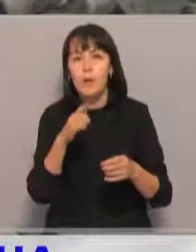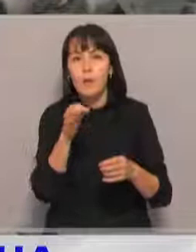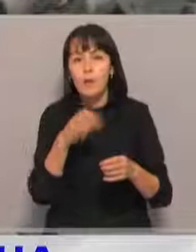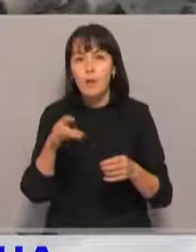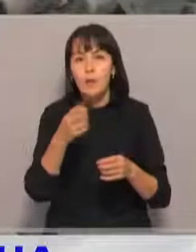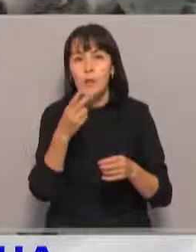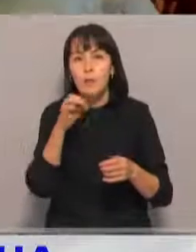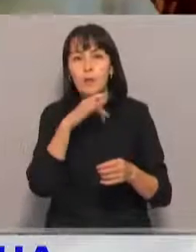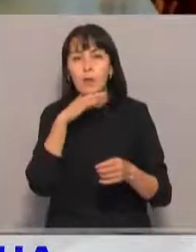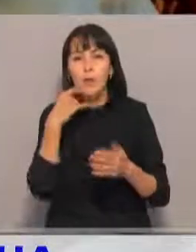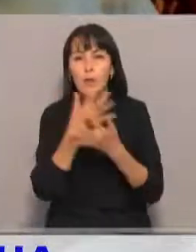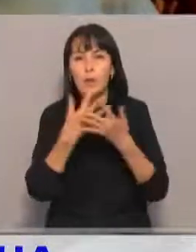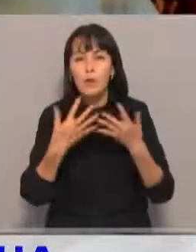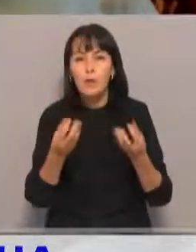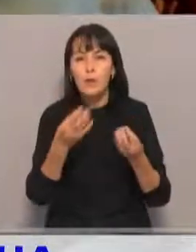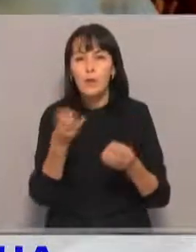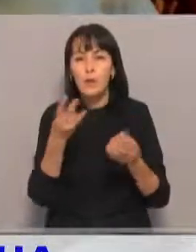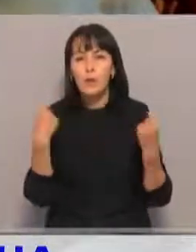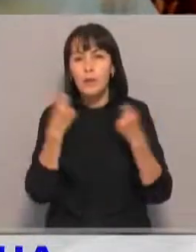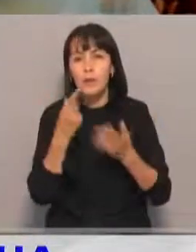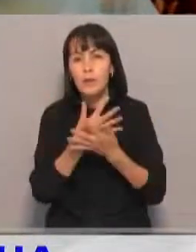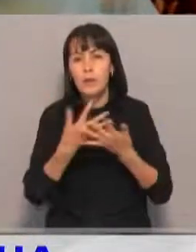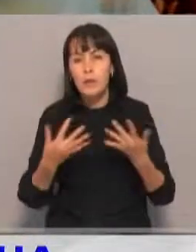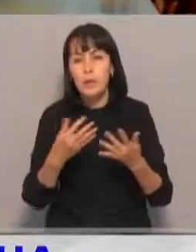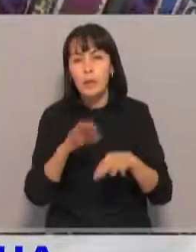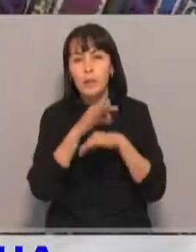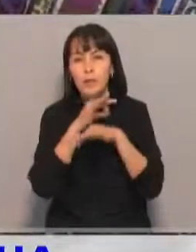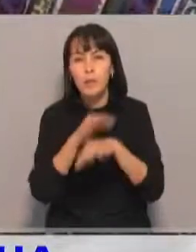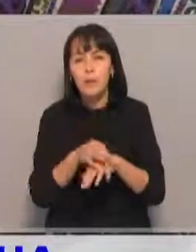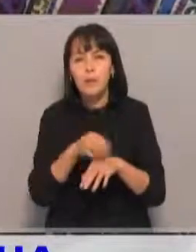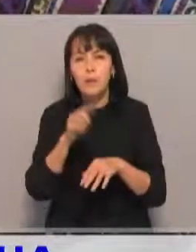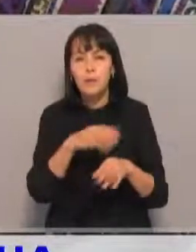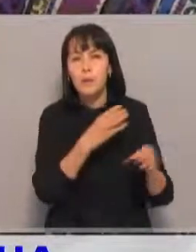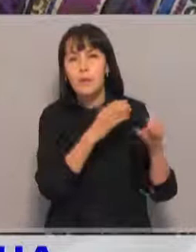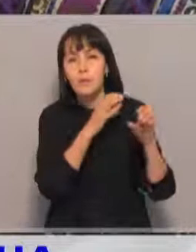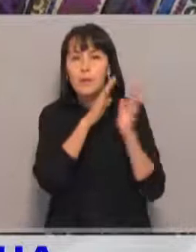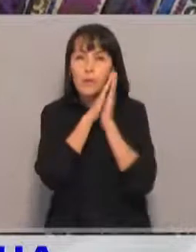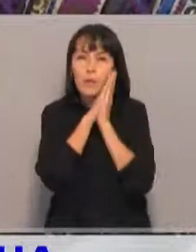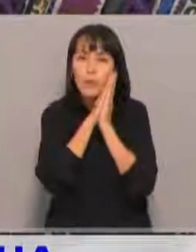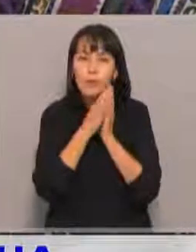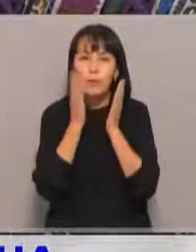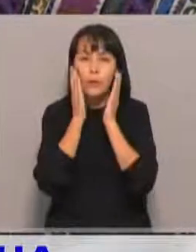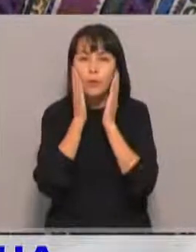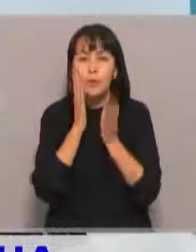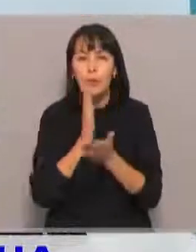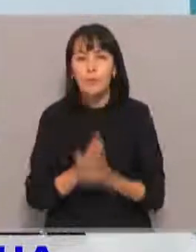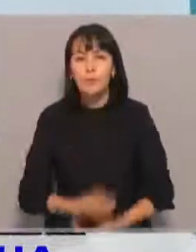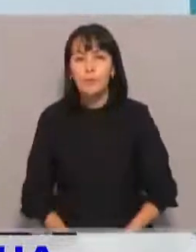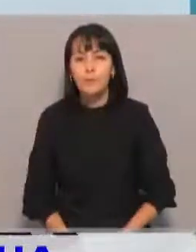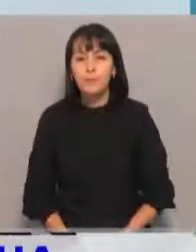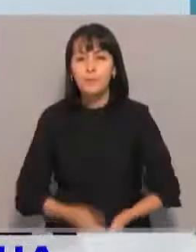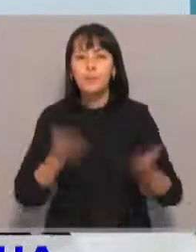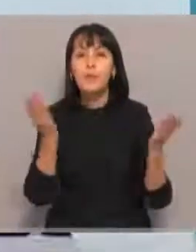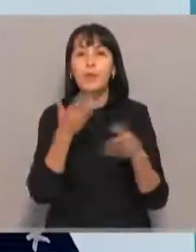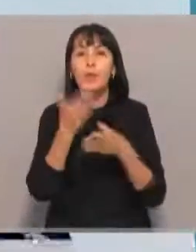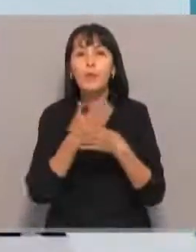2 тоннаға жуық азық-түлік пен гигиеналық заттар әкелген. Белсенді азаматтардың атынан матрас, көрпе, жастық, сүлгі алыныпты. Қандай көмек жасай